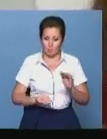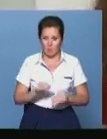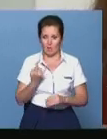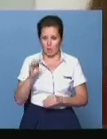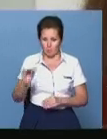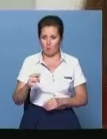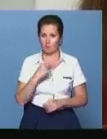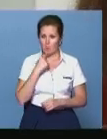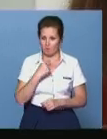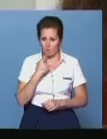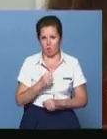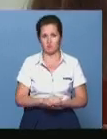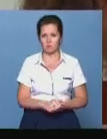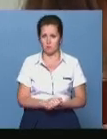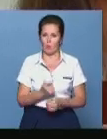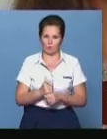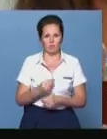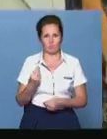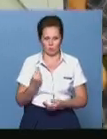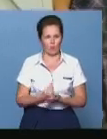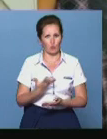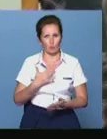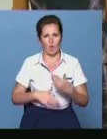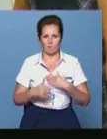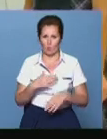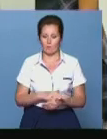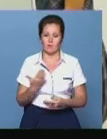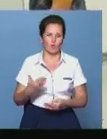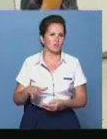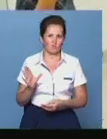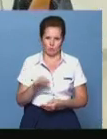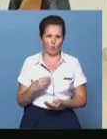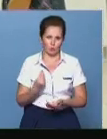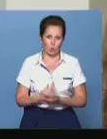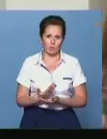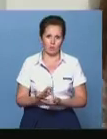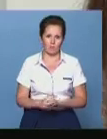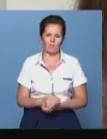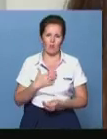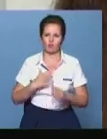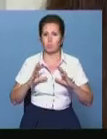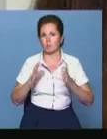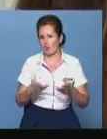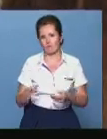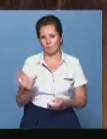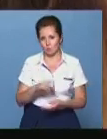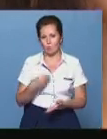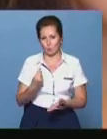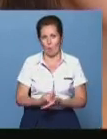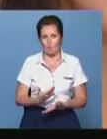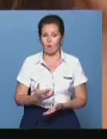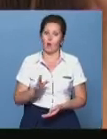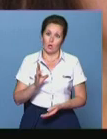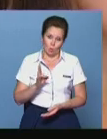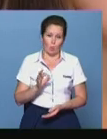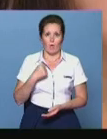класс – достаточно дорогое удовольствие. На самом деле сейчас все дорого. В нашем мире сейчас все дорого. Но я